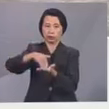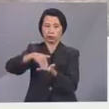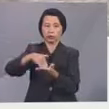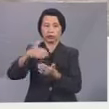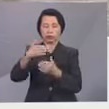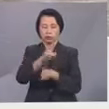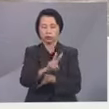pada 28